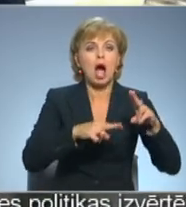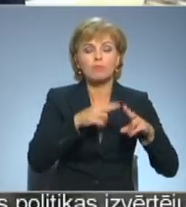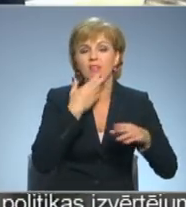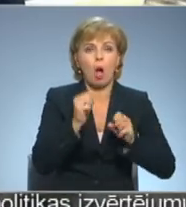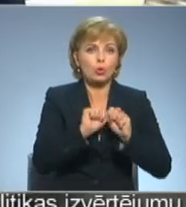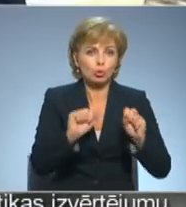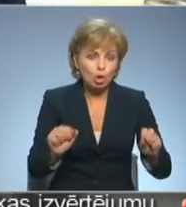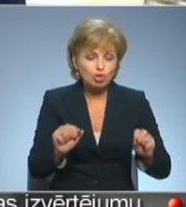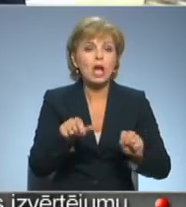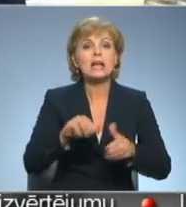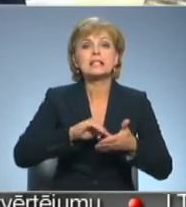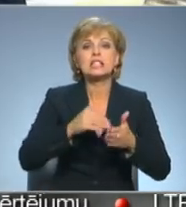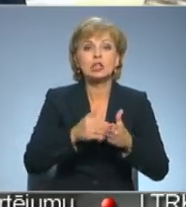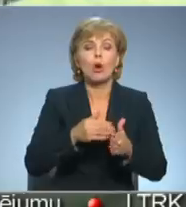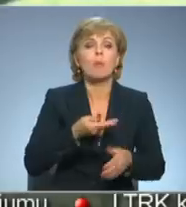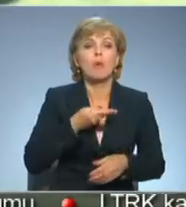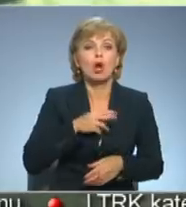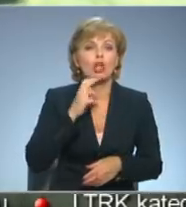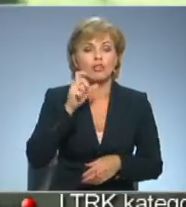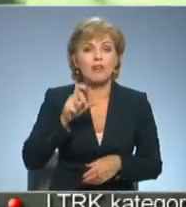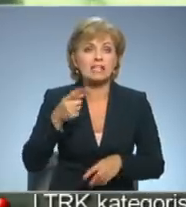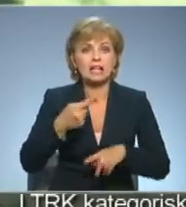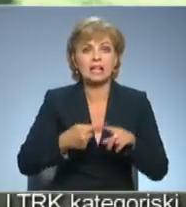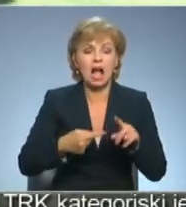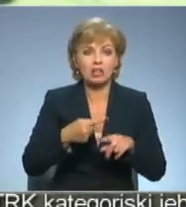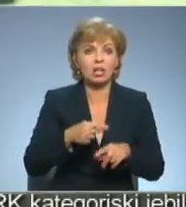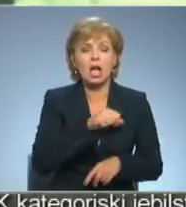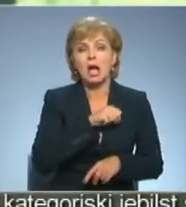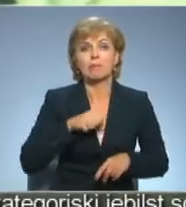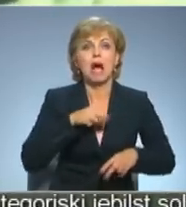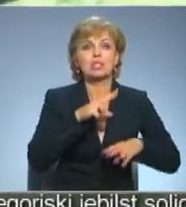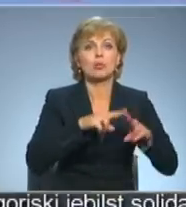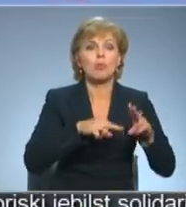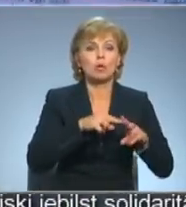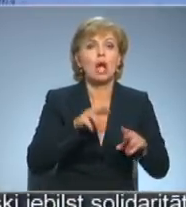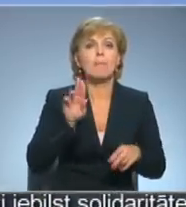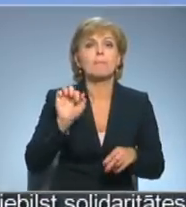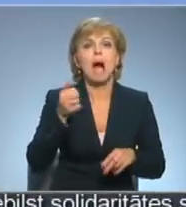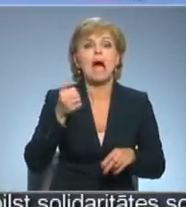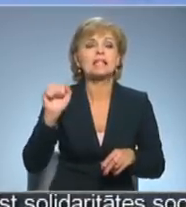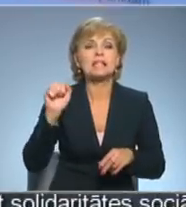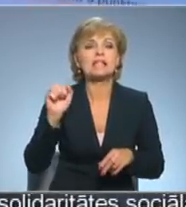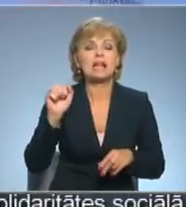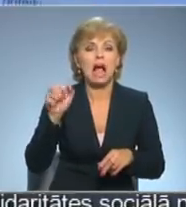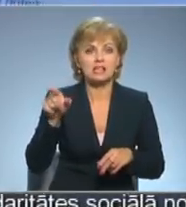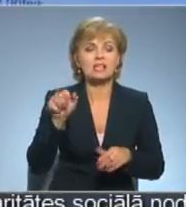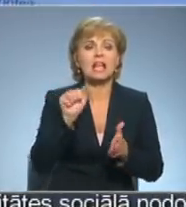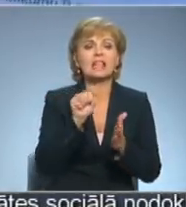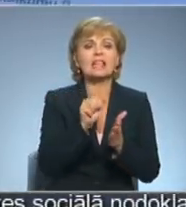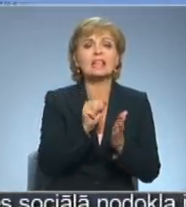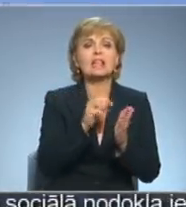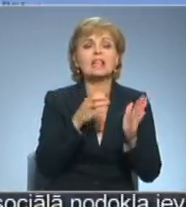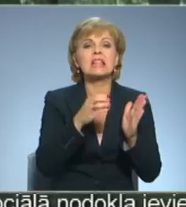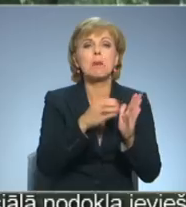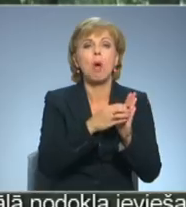Izveidojusies situācija bojā gājušā vecāku radiniekam, kurš pats ir būvnieks ar maģistra grādu, nav saprotama. Nav pieļaujams,